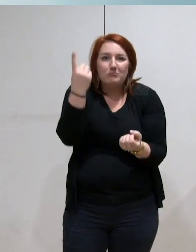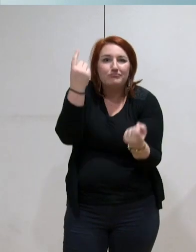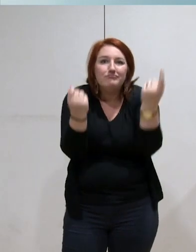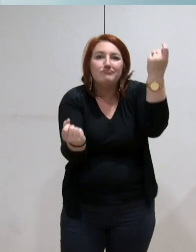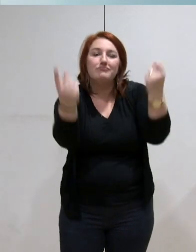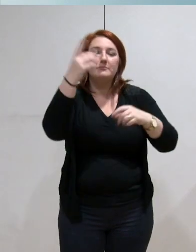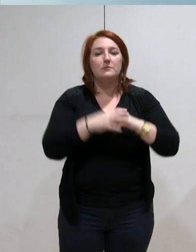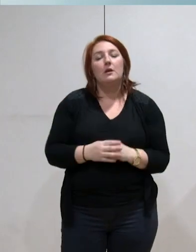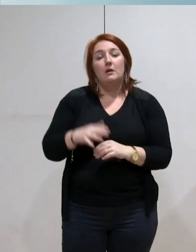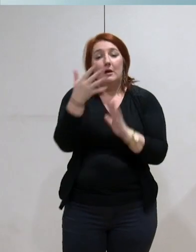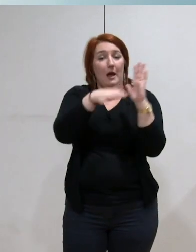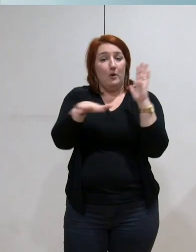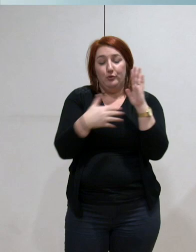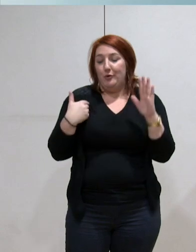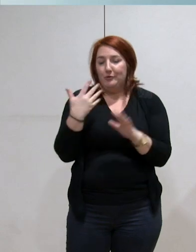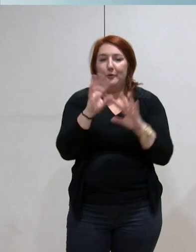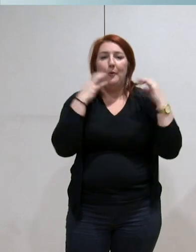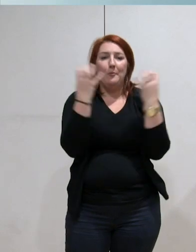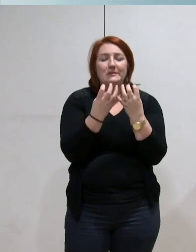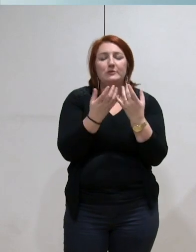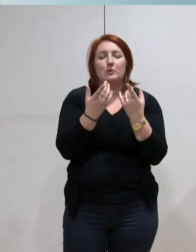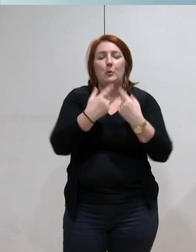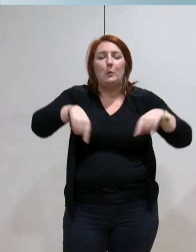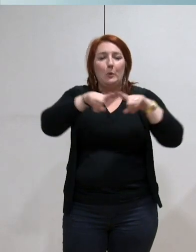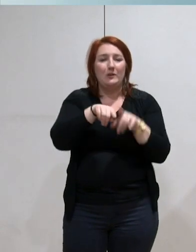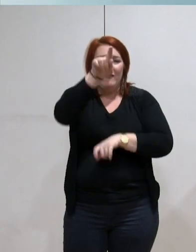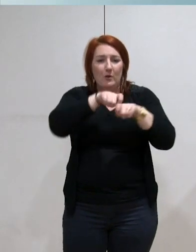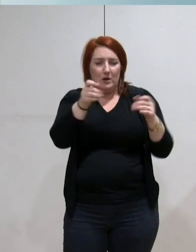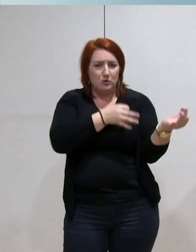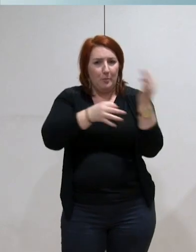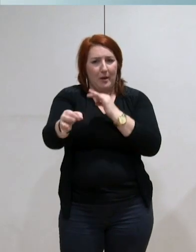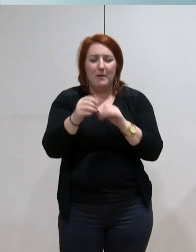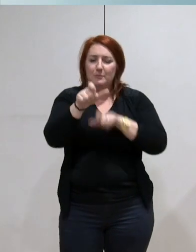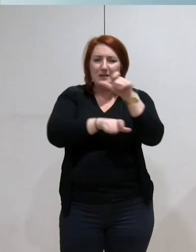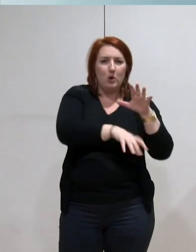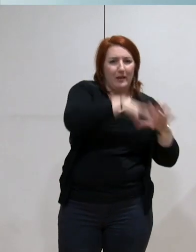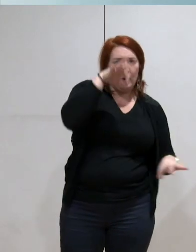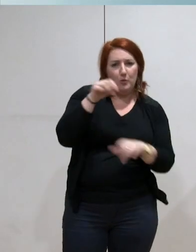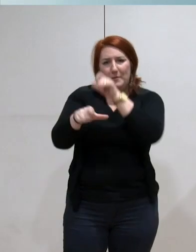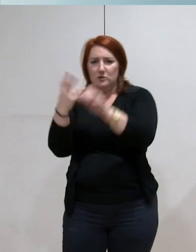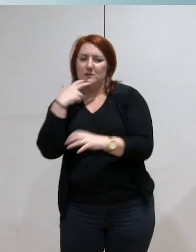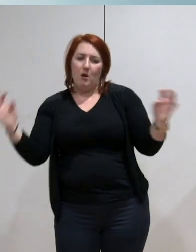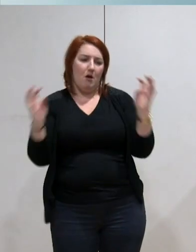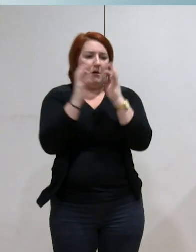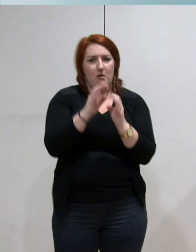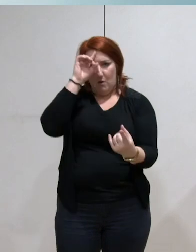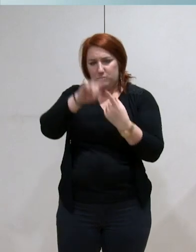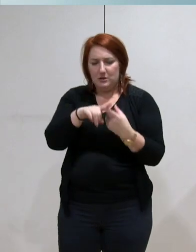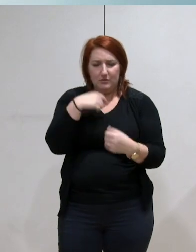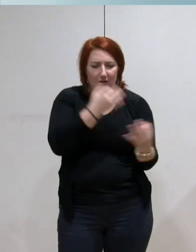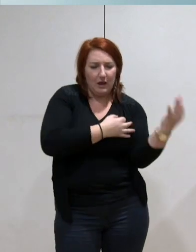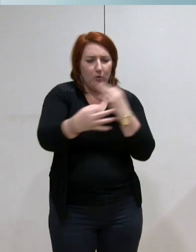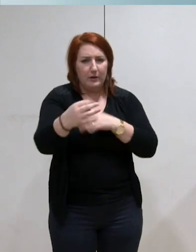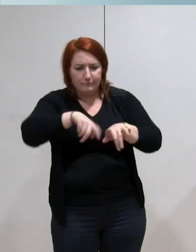à l'automne une commission d'évaluation permanente qui ont composé d'élus de citoyens et qui vont permettre cette année d'ajuster au fil de l'eau l'organisation de